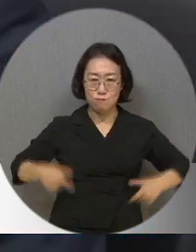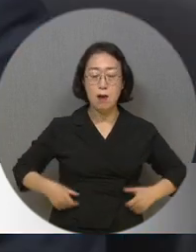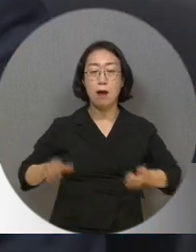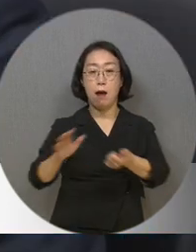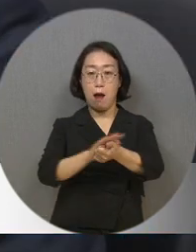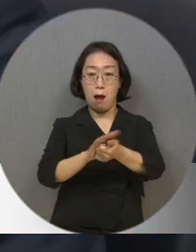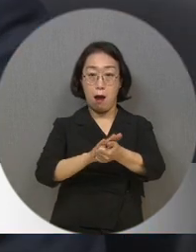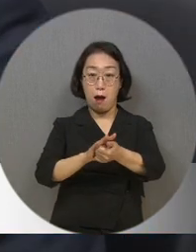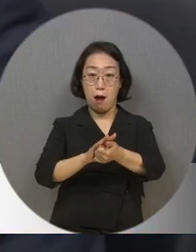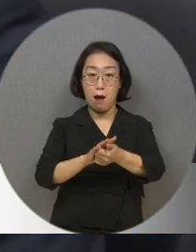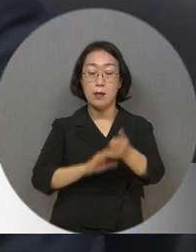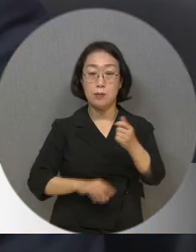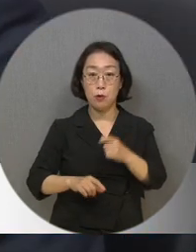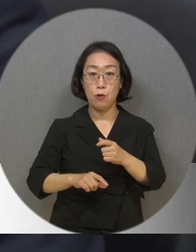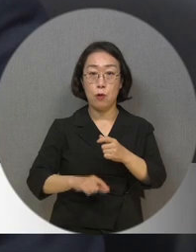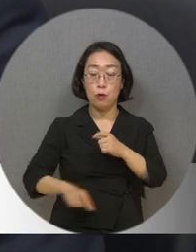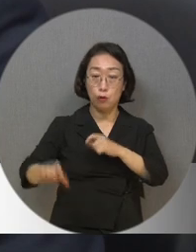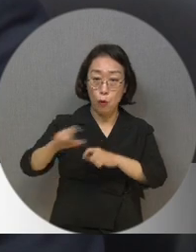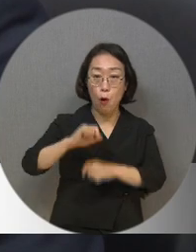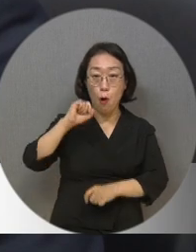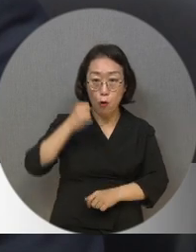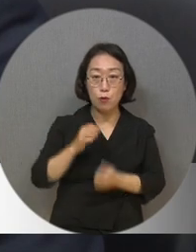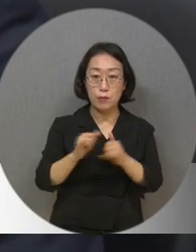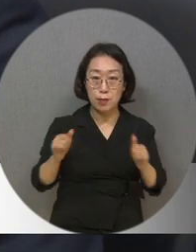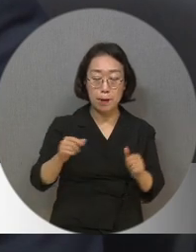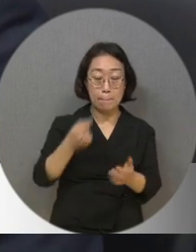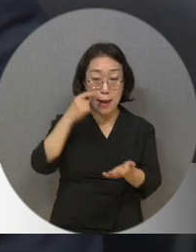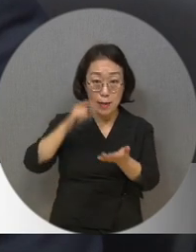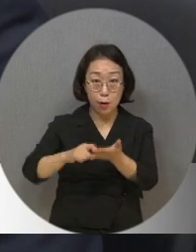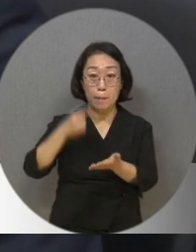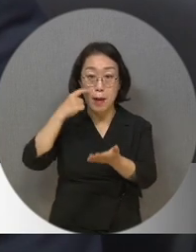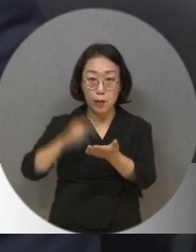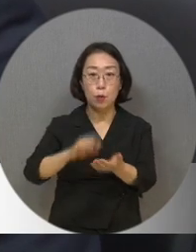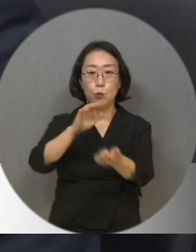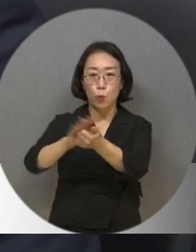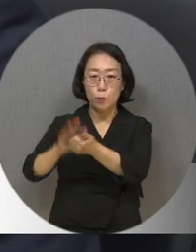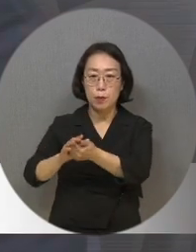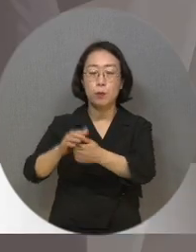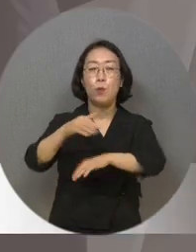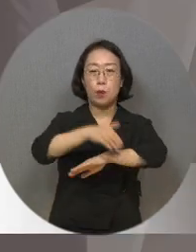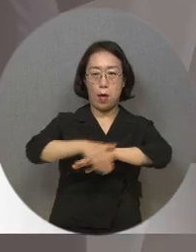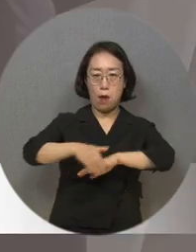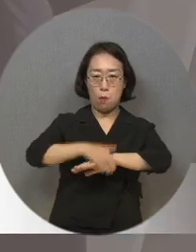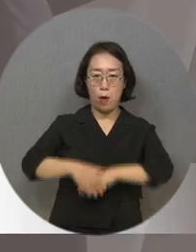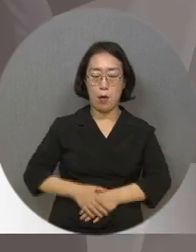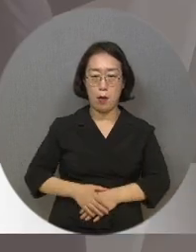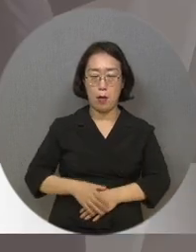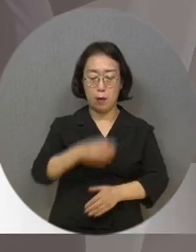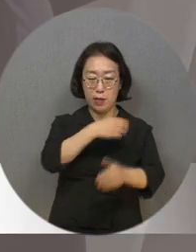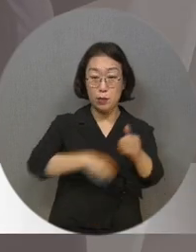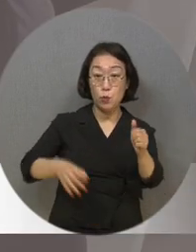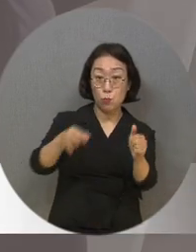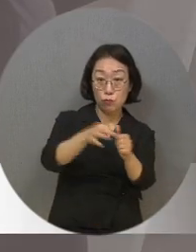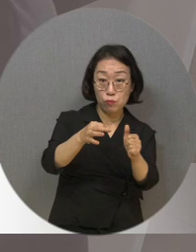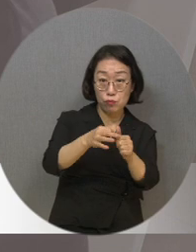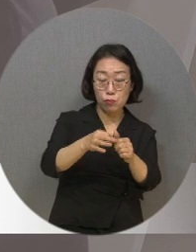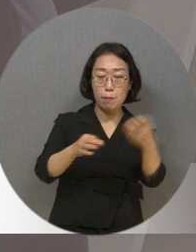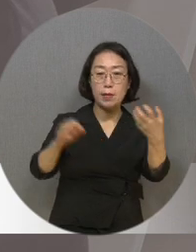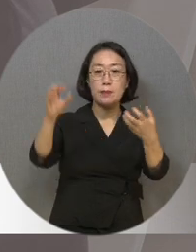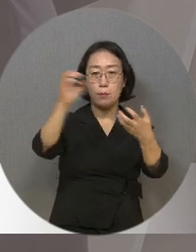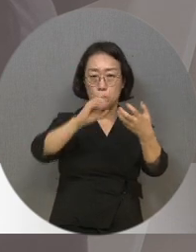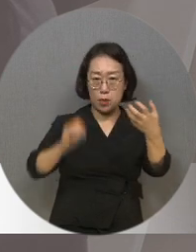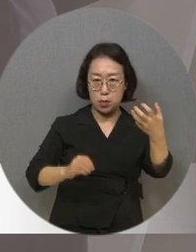선정 기준을 완화하는 등 취약계층 지원을 확대하기로 결정했습니다. 생계급여 수급자의 약